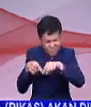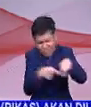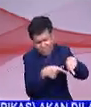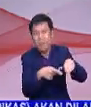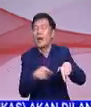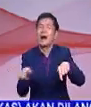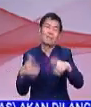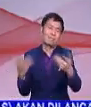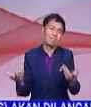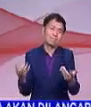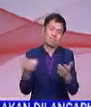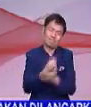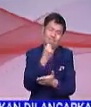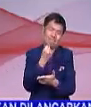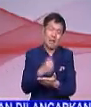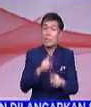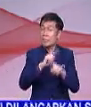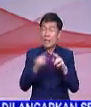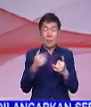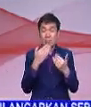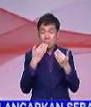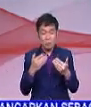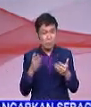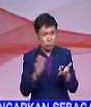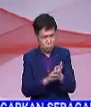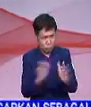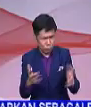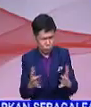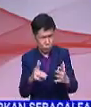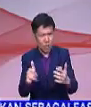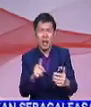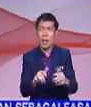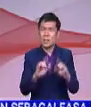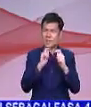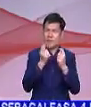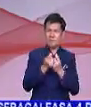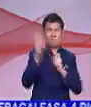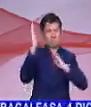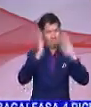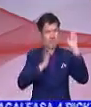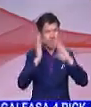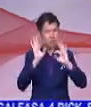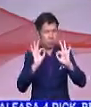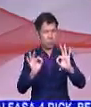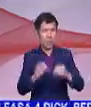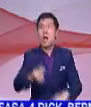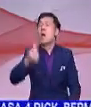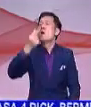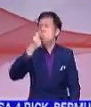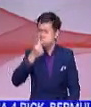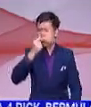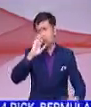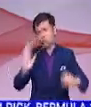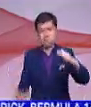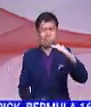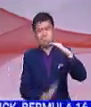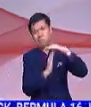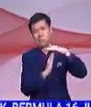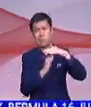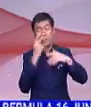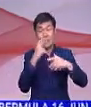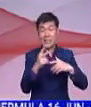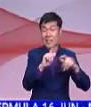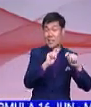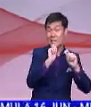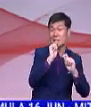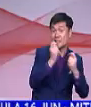Namun beliau turut memuji semangat juang yang tinggi dipamilkan Harimau Melaya sehingga wisel penamat. Bezaan ketara Harimau